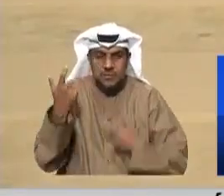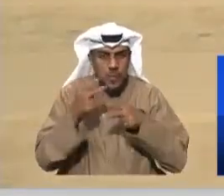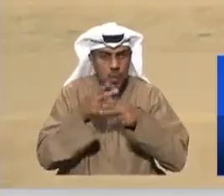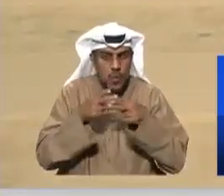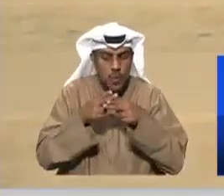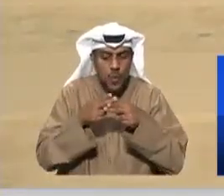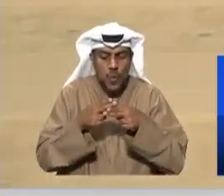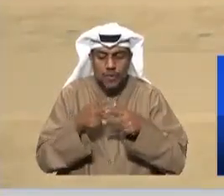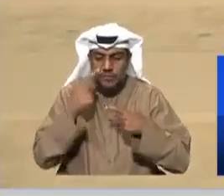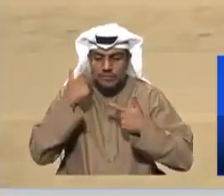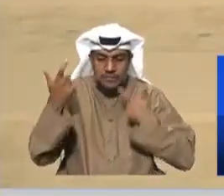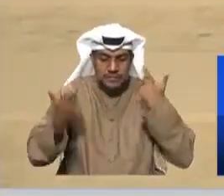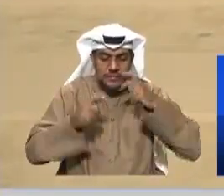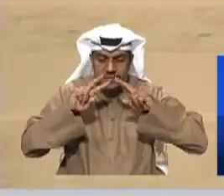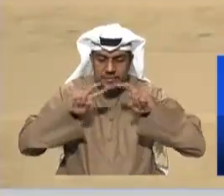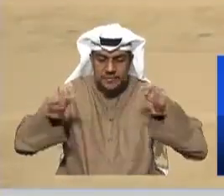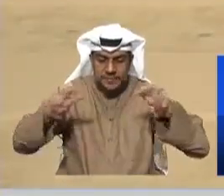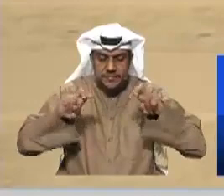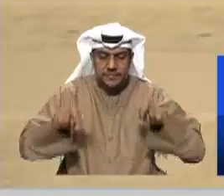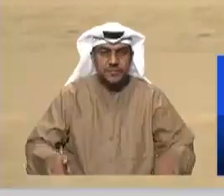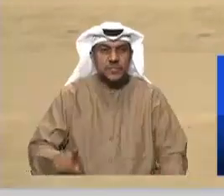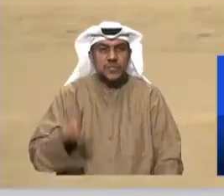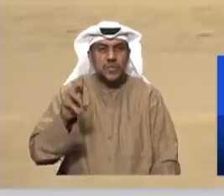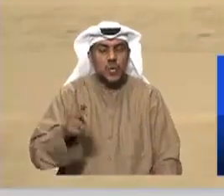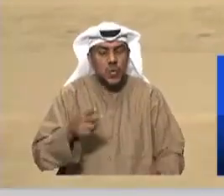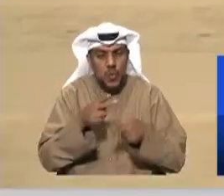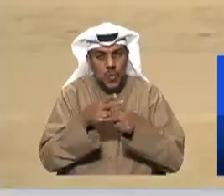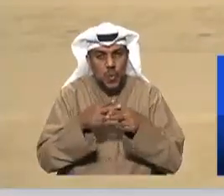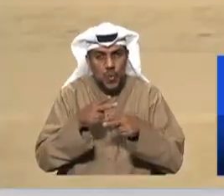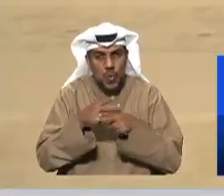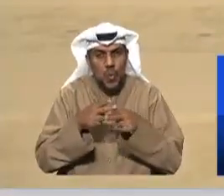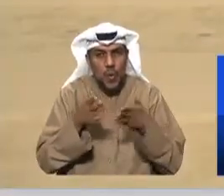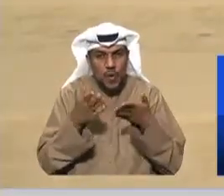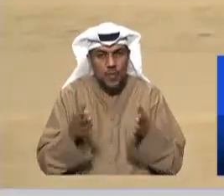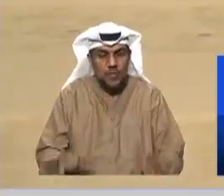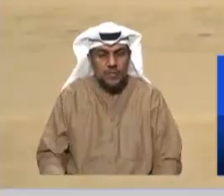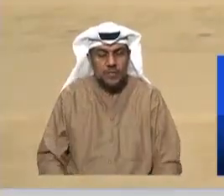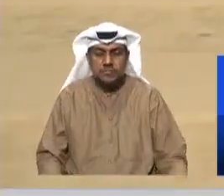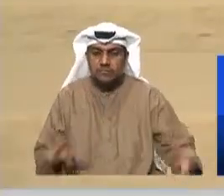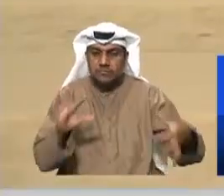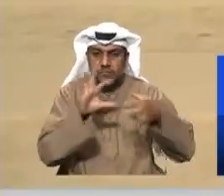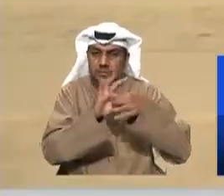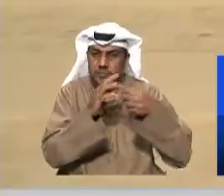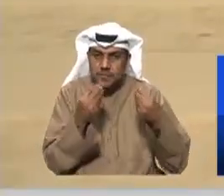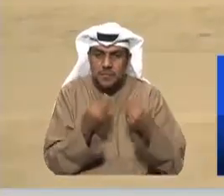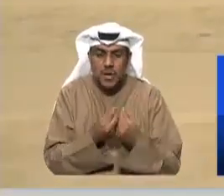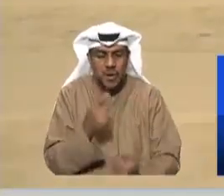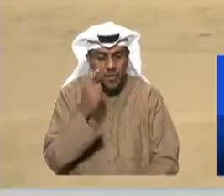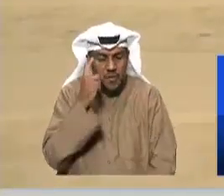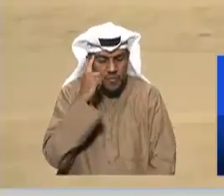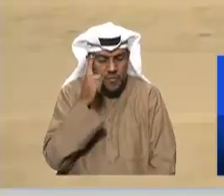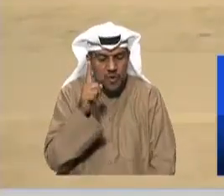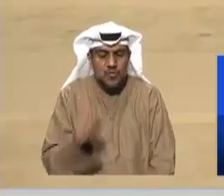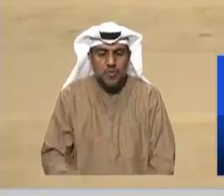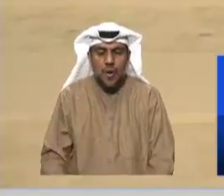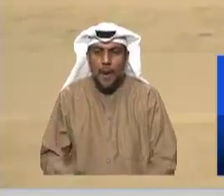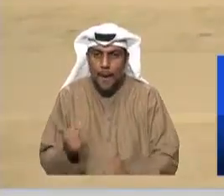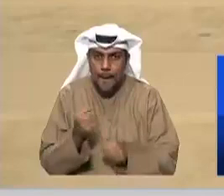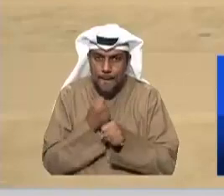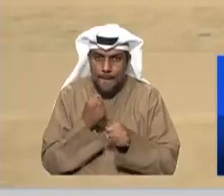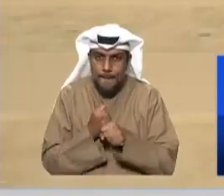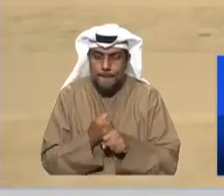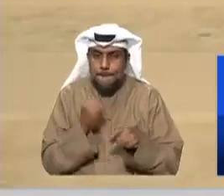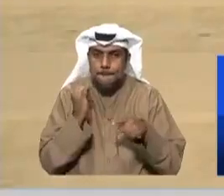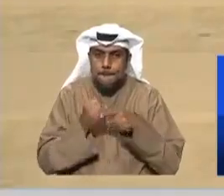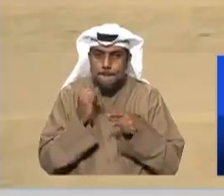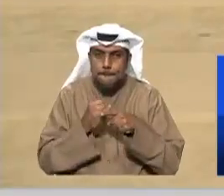الكويت إن شاء الله واحد من التشين المربوطة في هذه الصناعة، ودخلنا في